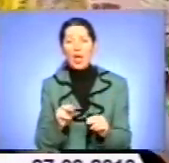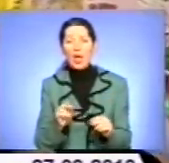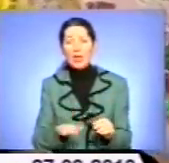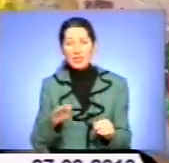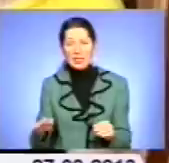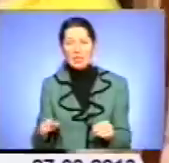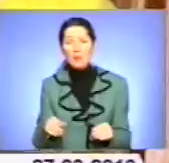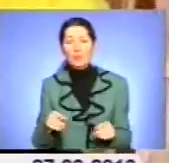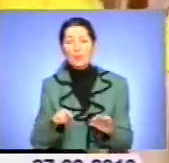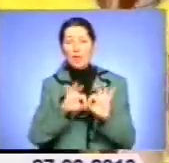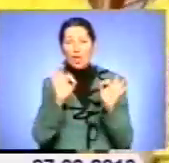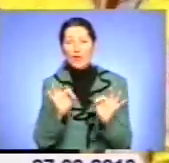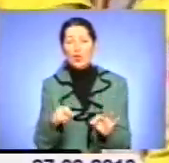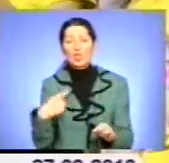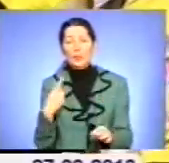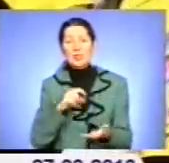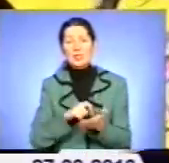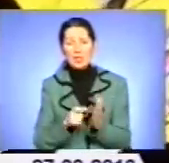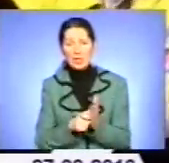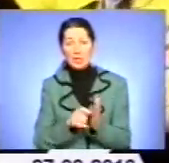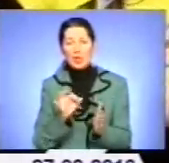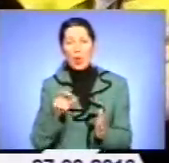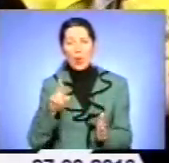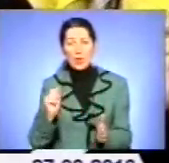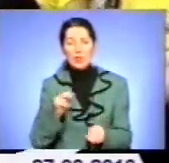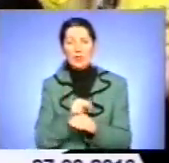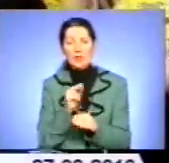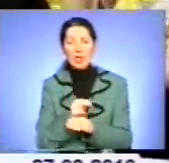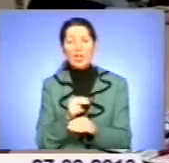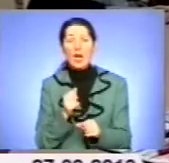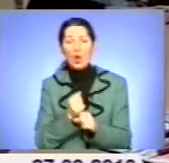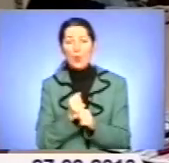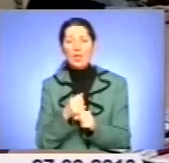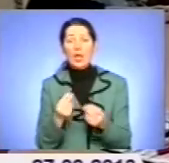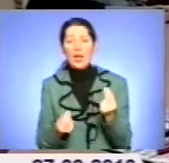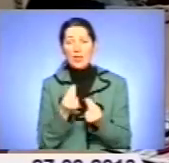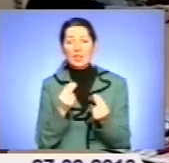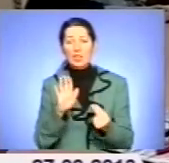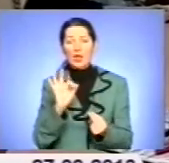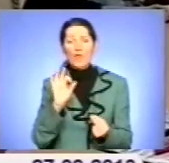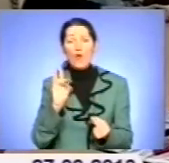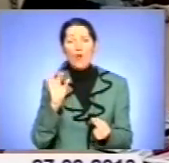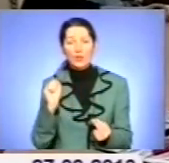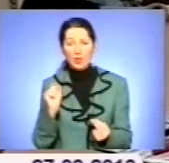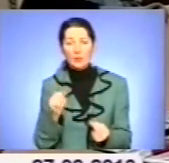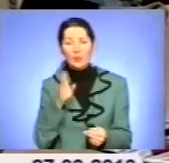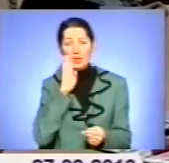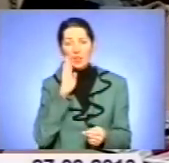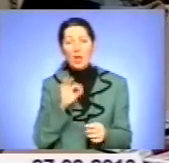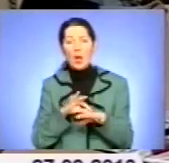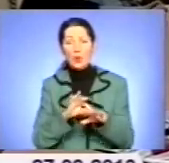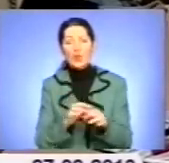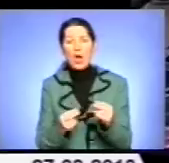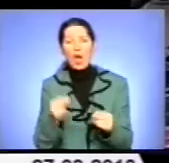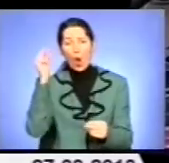майстер-класи. Оля Биндас навчала виготовленню іграшок з вовни. Ірина Кубант провела урок бісероплетіння. Разом з